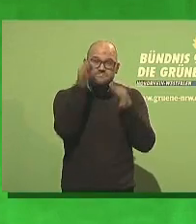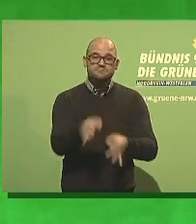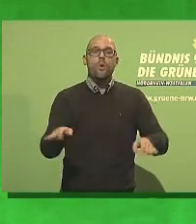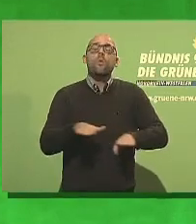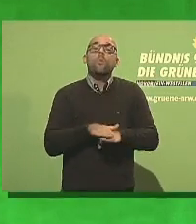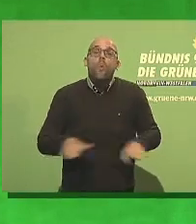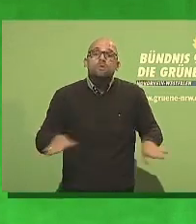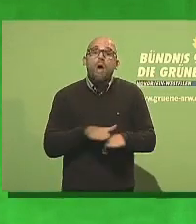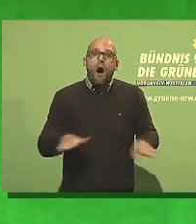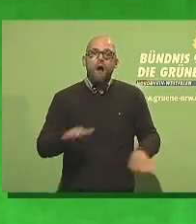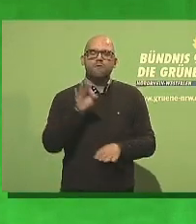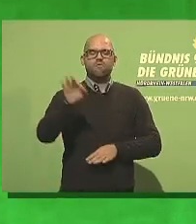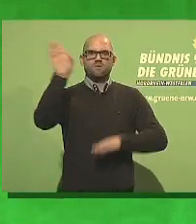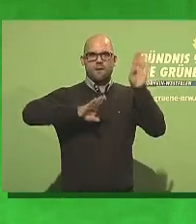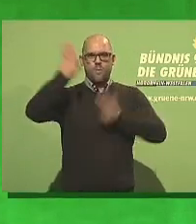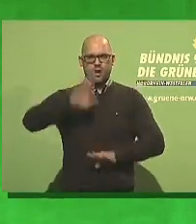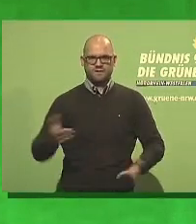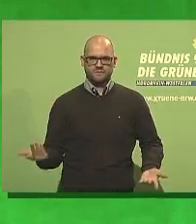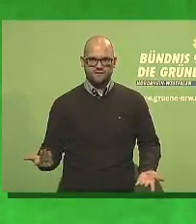die Demokratie.